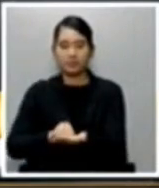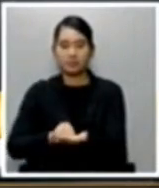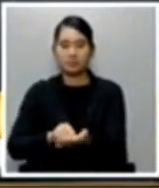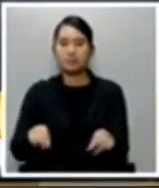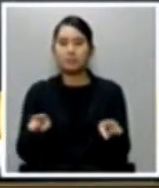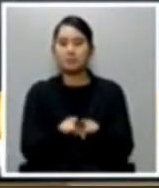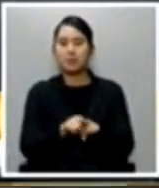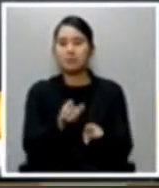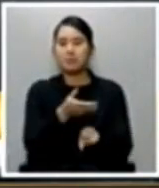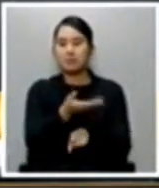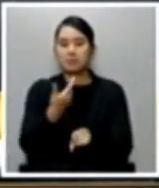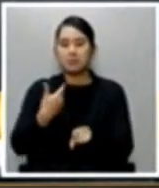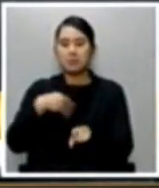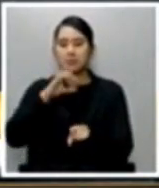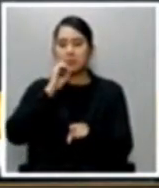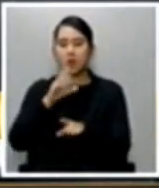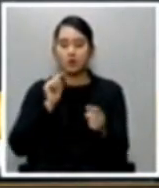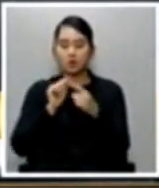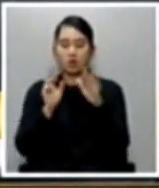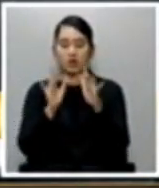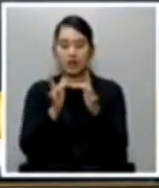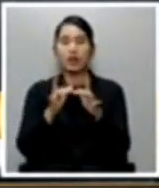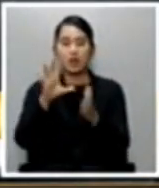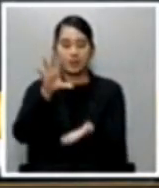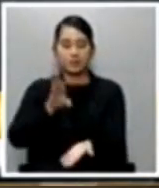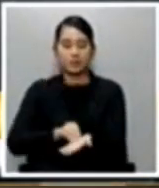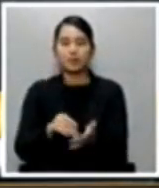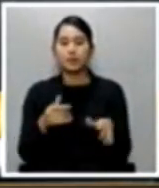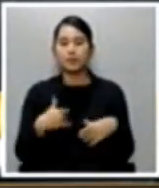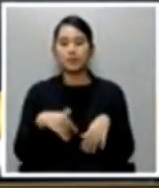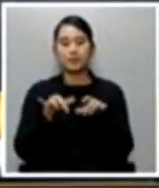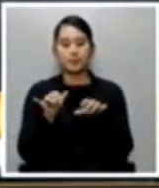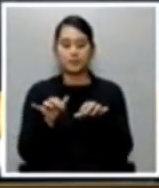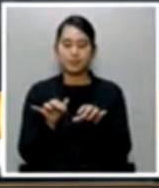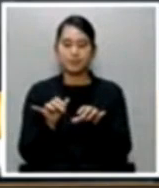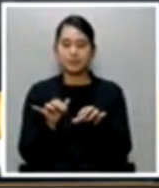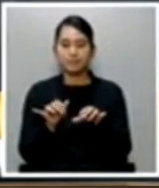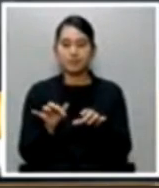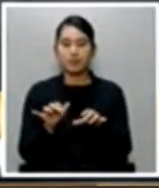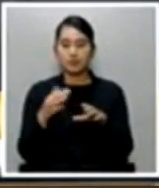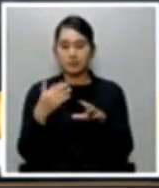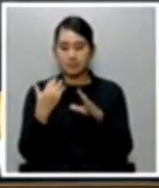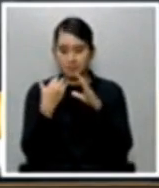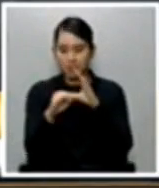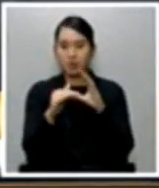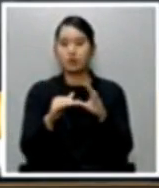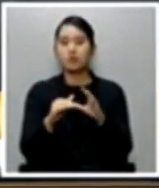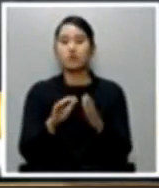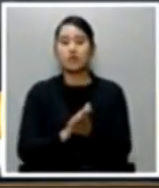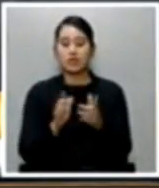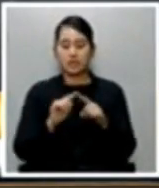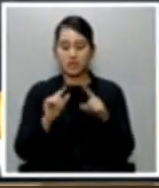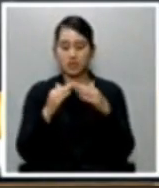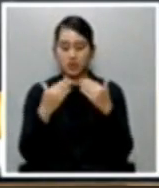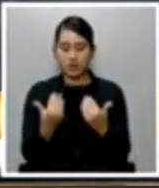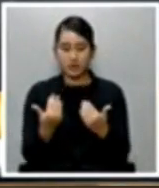นตรีได้บอกว่าเป็นระบบออนไลน์เมื่อสักครู่นี้เขาก็ขี่เข้าไปจนป่านี้นะครับหลักสูตรทั้งหม